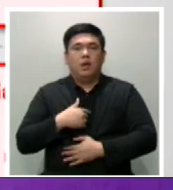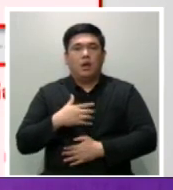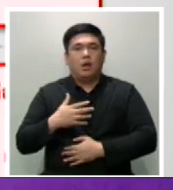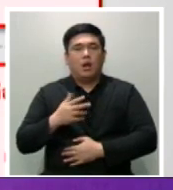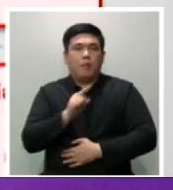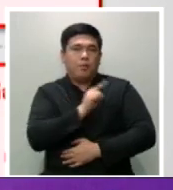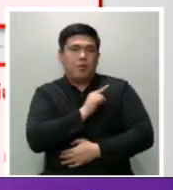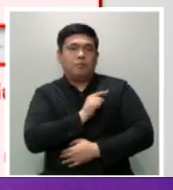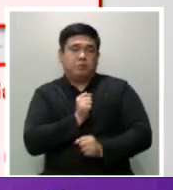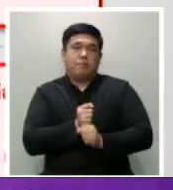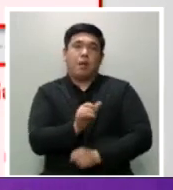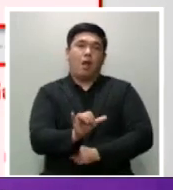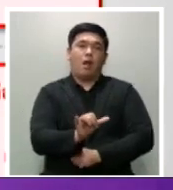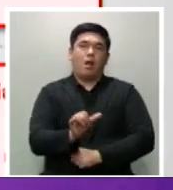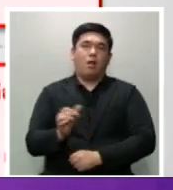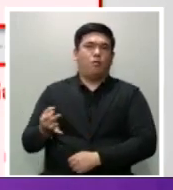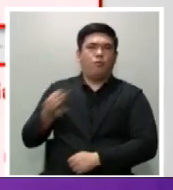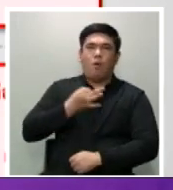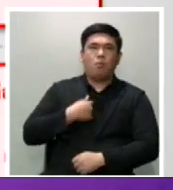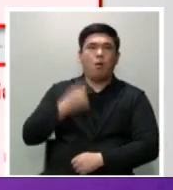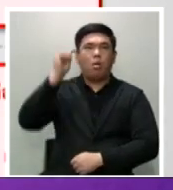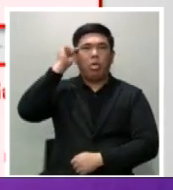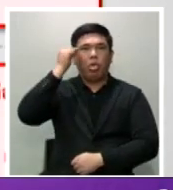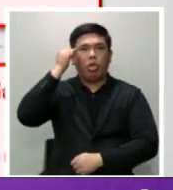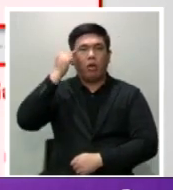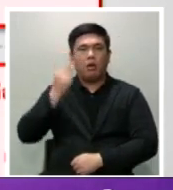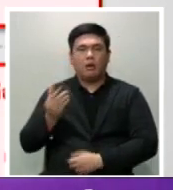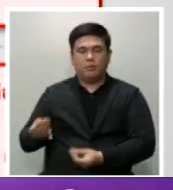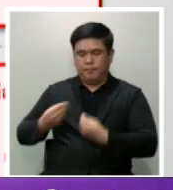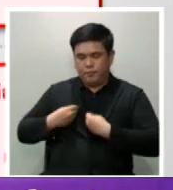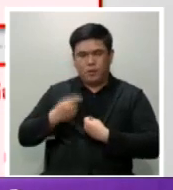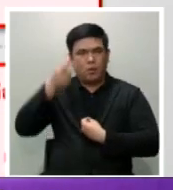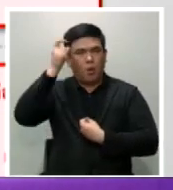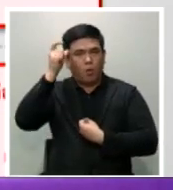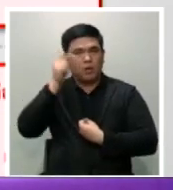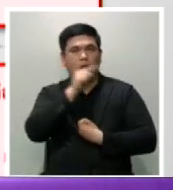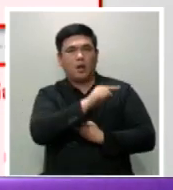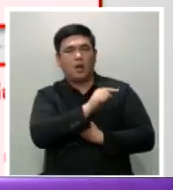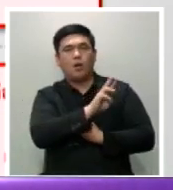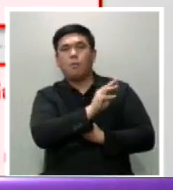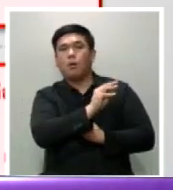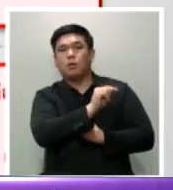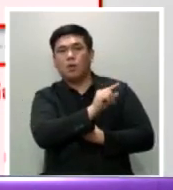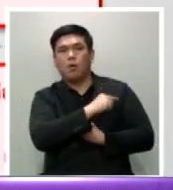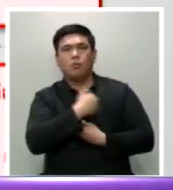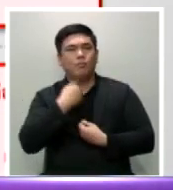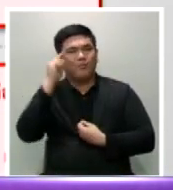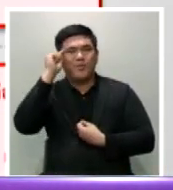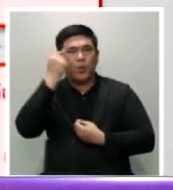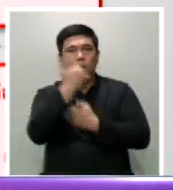ก็ยังไม่ได้ทำอะไรเพราะก็ไม่รู้เรื่องท่านน้ำดีไพบูลย์ท่านก็ไม่ได้ทำอะไรเพราะท่านก็ไม่เข้าใจเรื่องว่ามันเป็